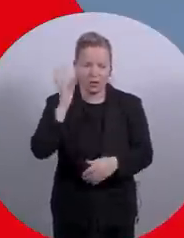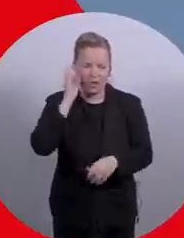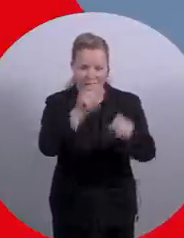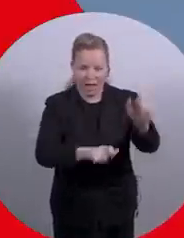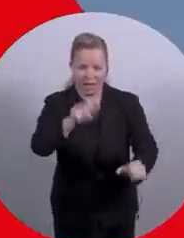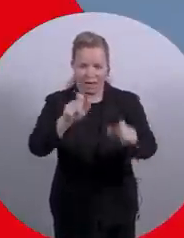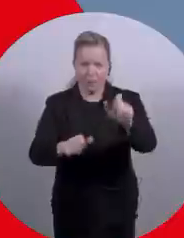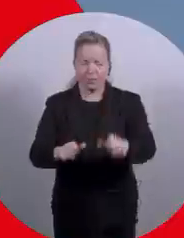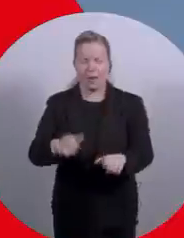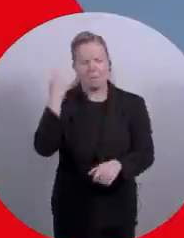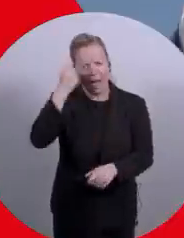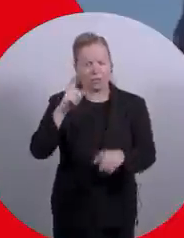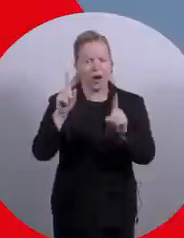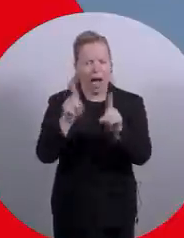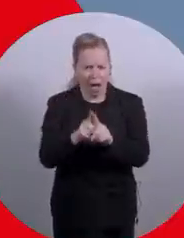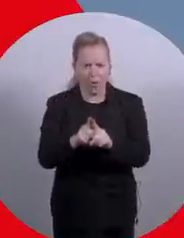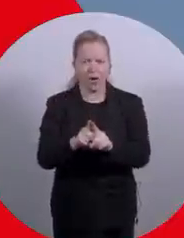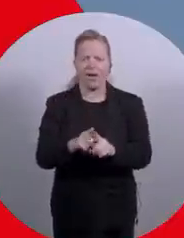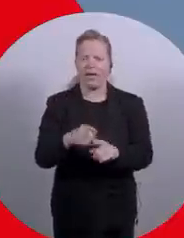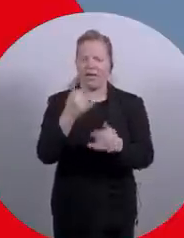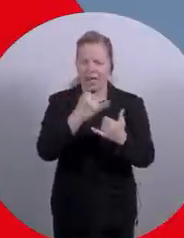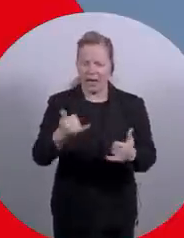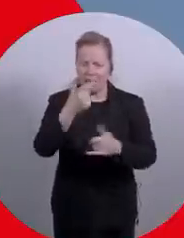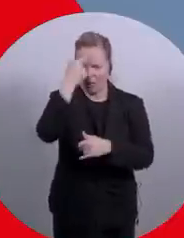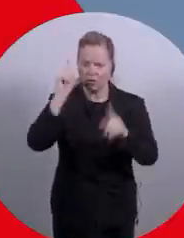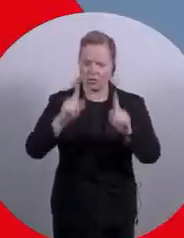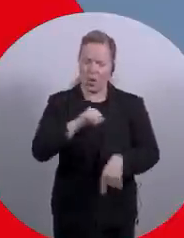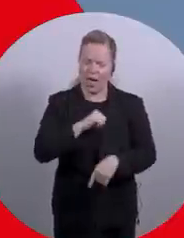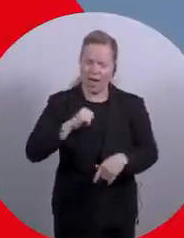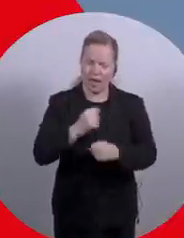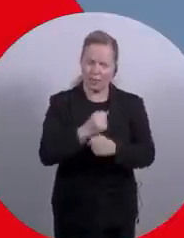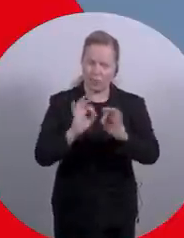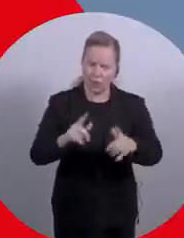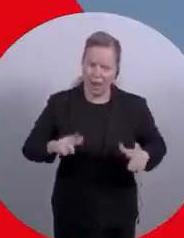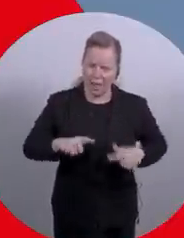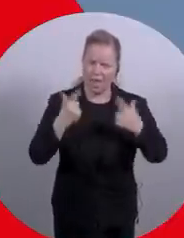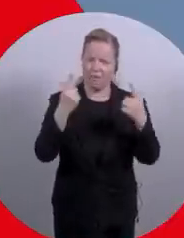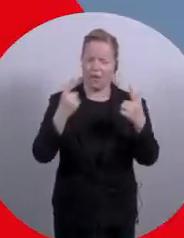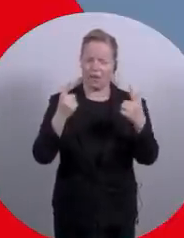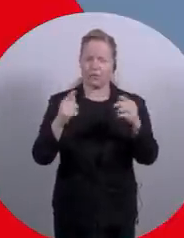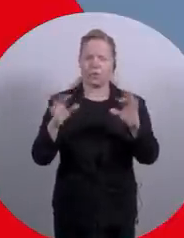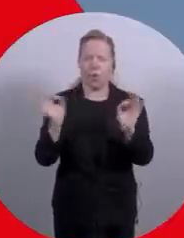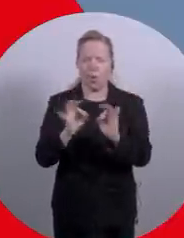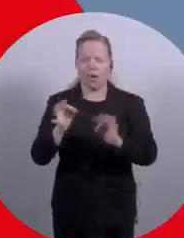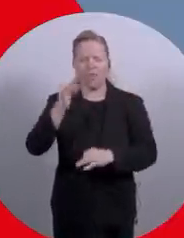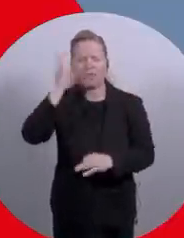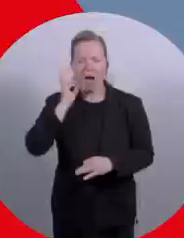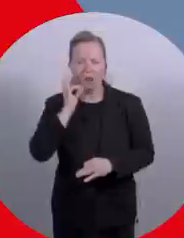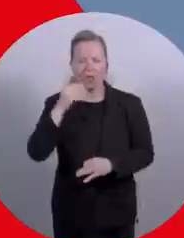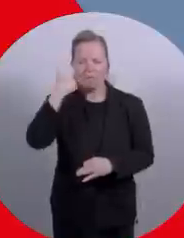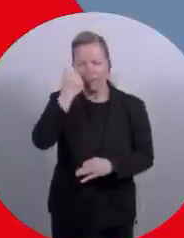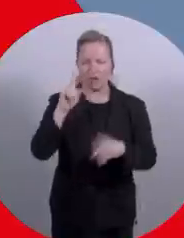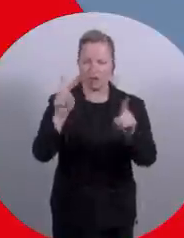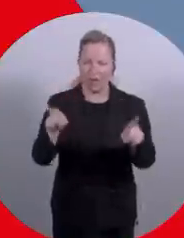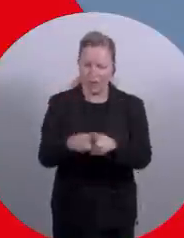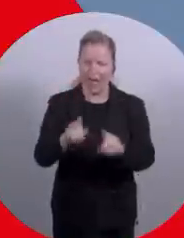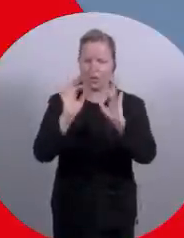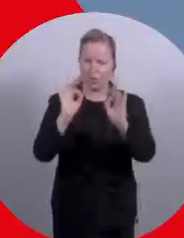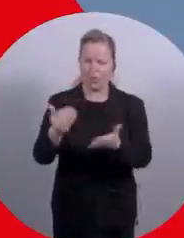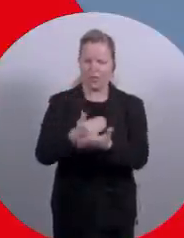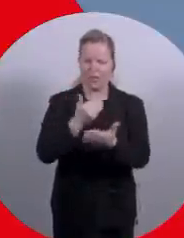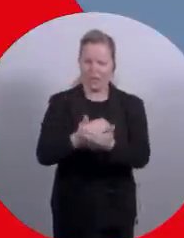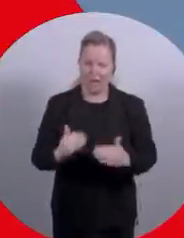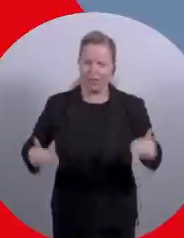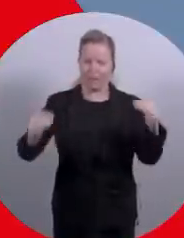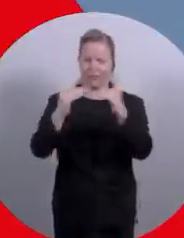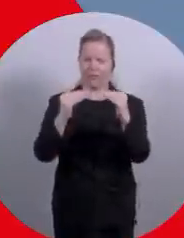seiner Arbeit leben können muss ich sehe nur genosseninnen und genossen die der Meinung sind dass Frauen und Männer gleich viel verdienen müssen ich